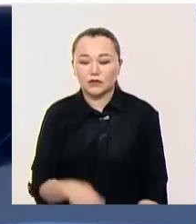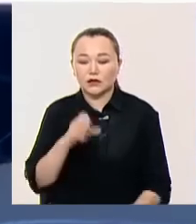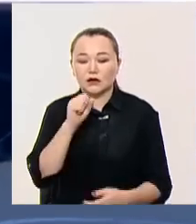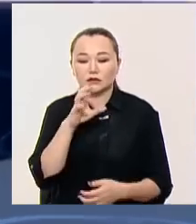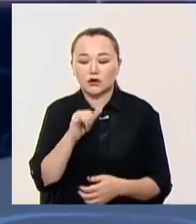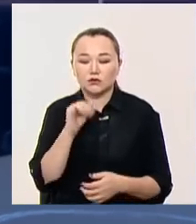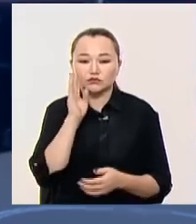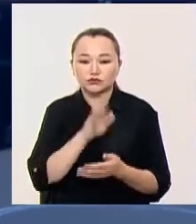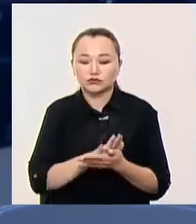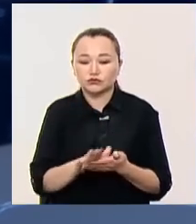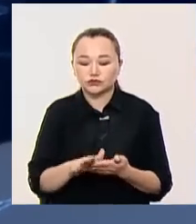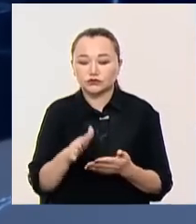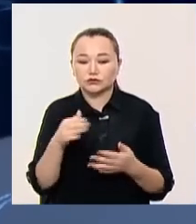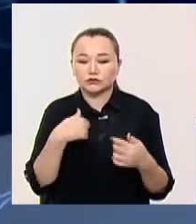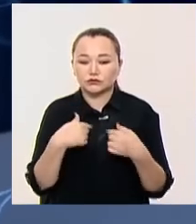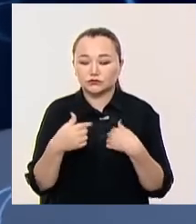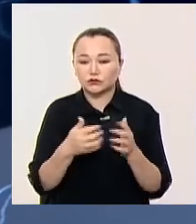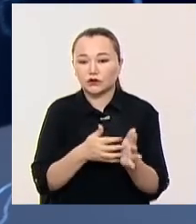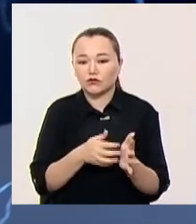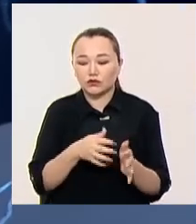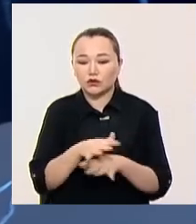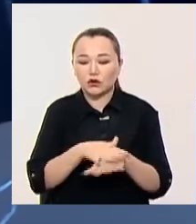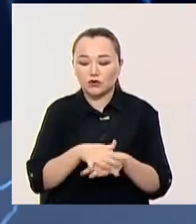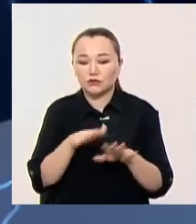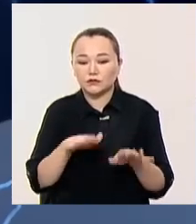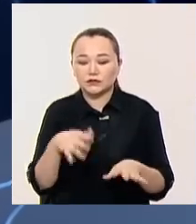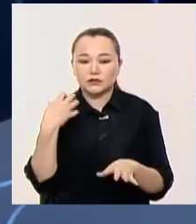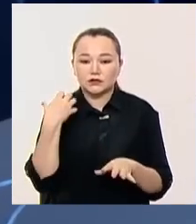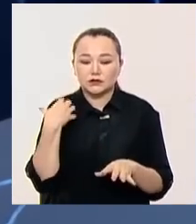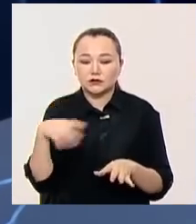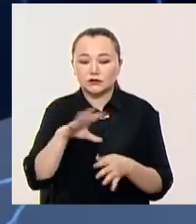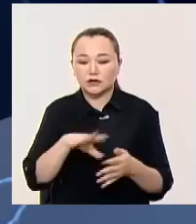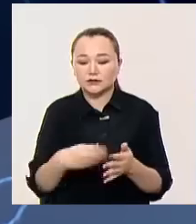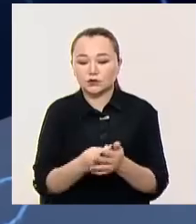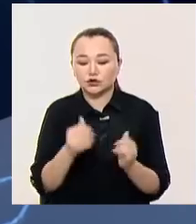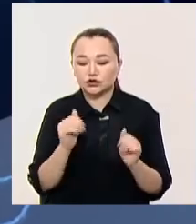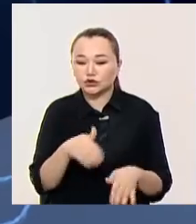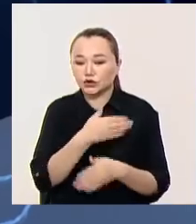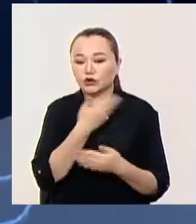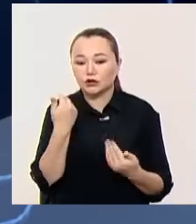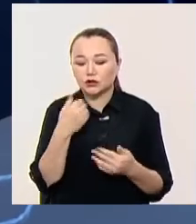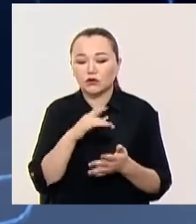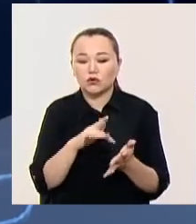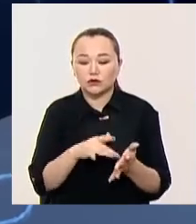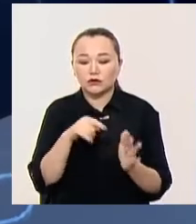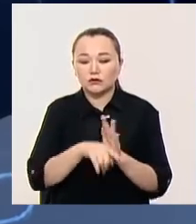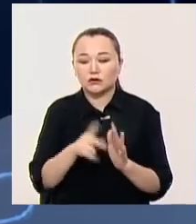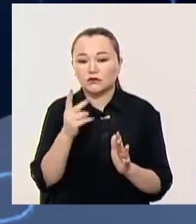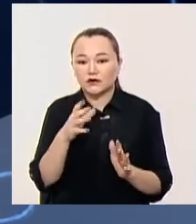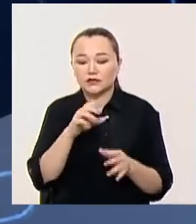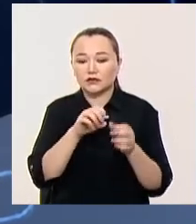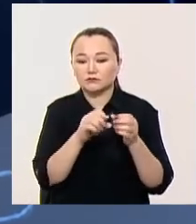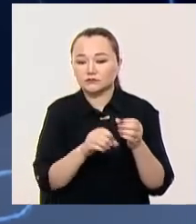Ақтауда таза суға зар болып отырған халықтың мәселесін өңірдің шенеуніктері әлі күнге шеше алмай отыр. Өйткені қаладағы пәтерлердің